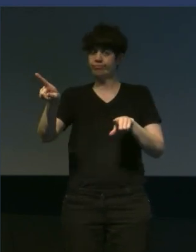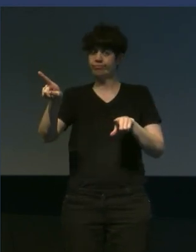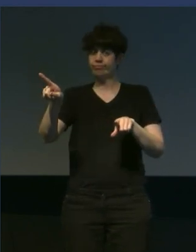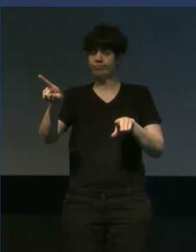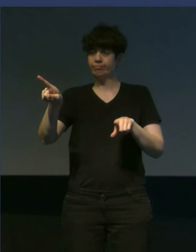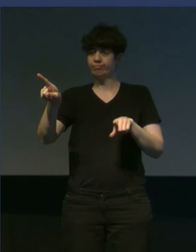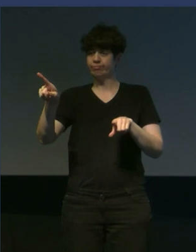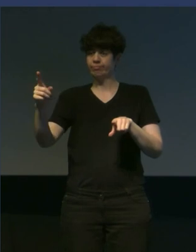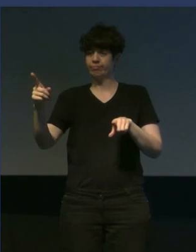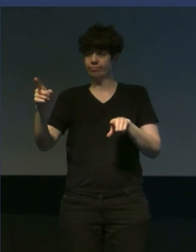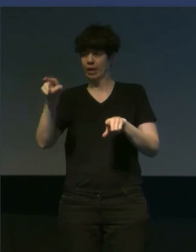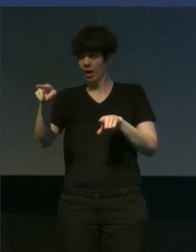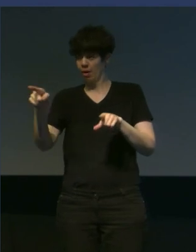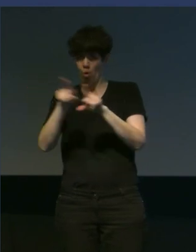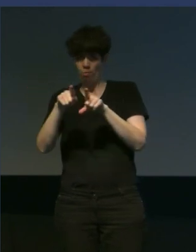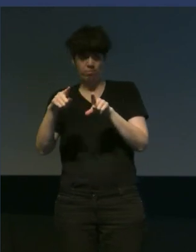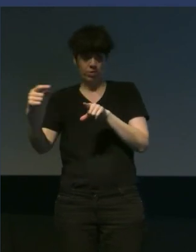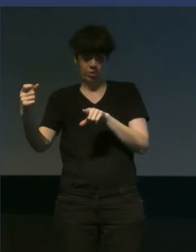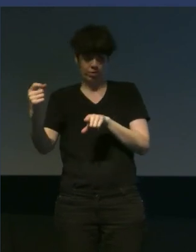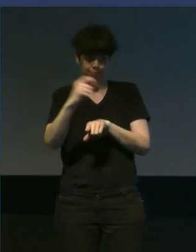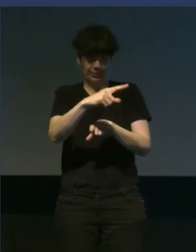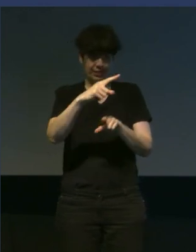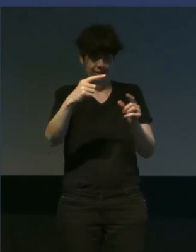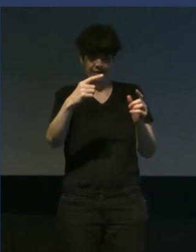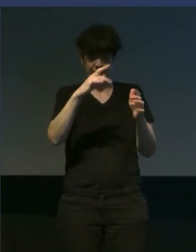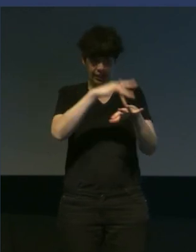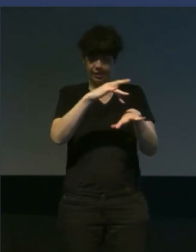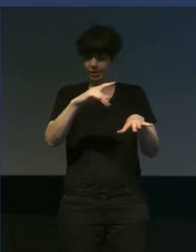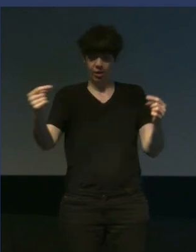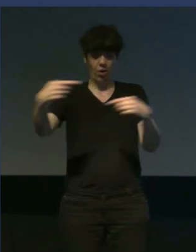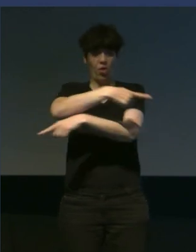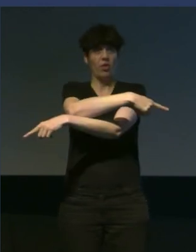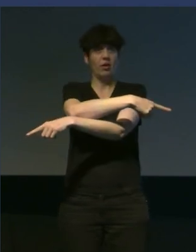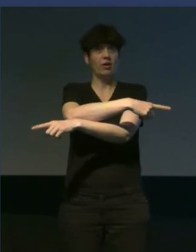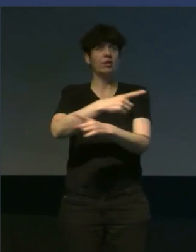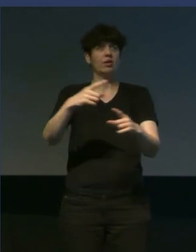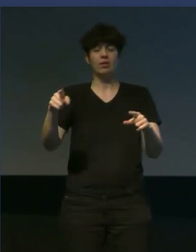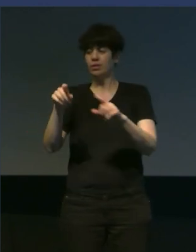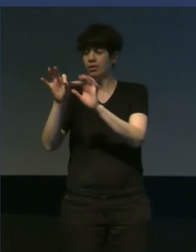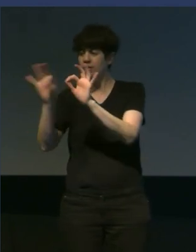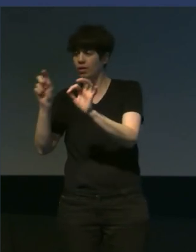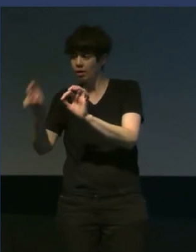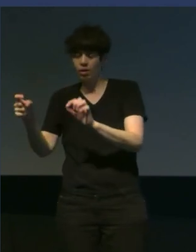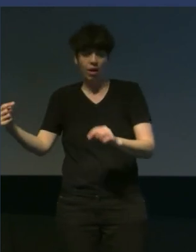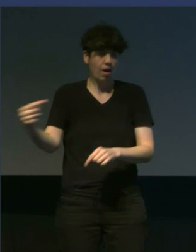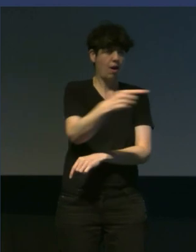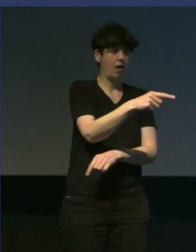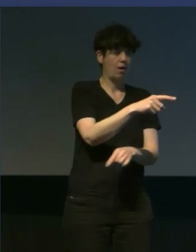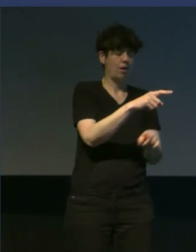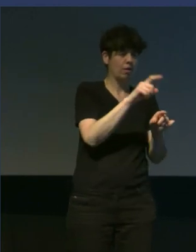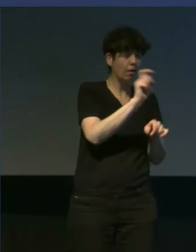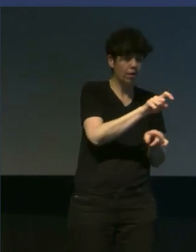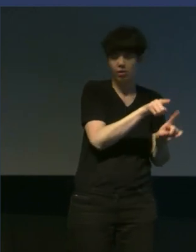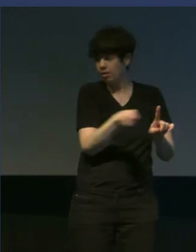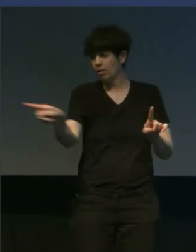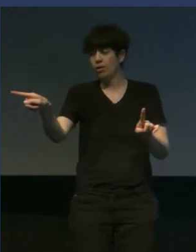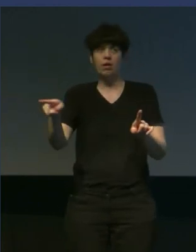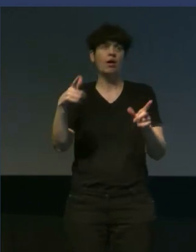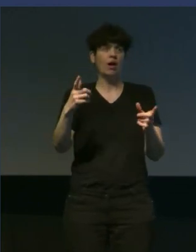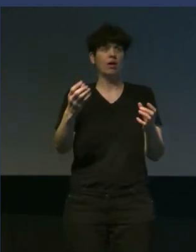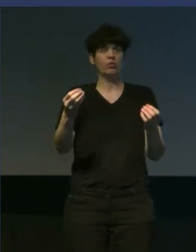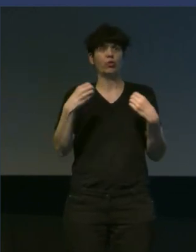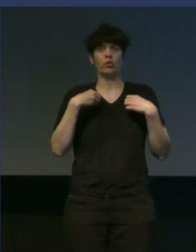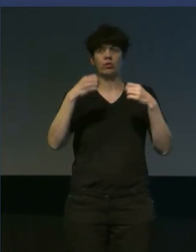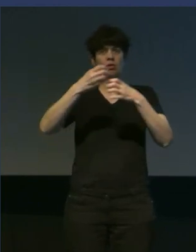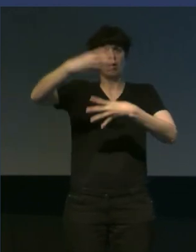de l'autre site sur son site à lui, c'est pas très clair, mais si on s'échange nos journaux, en fait, ça crée un super